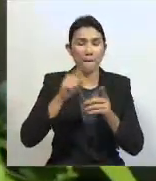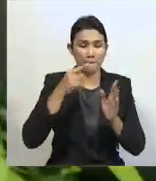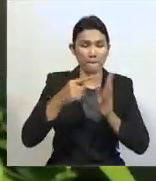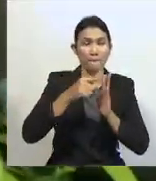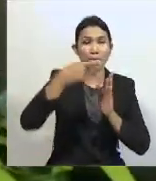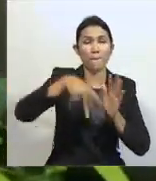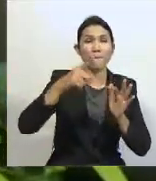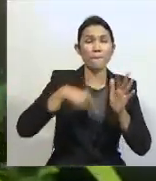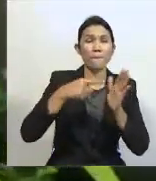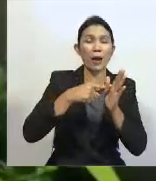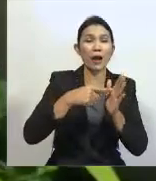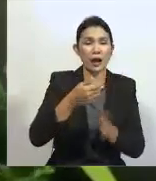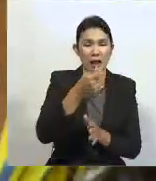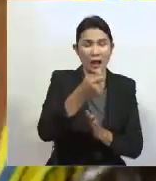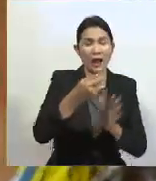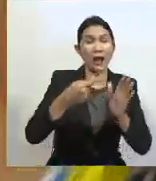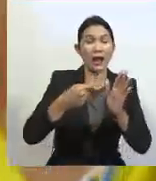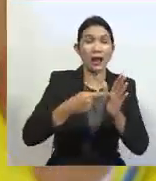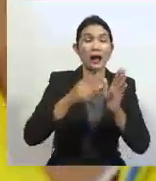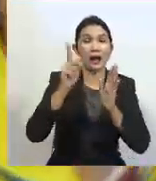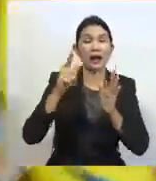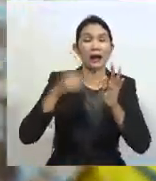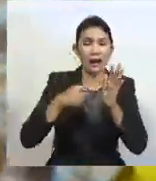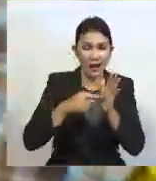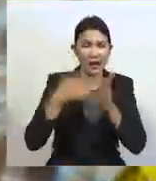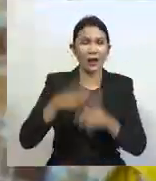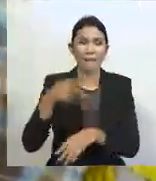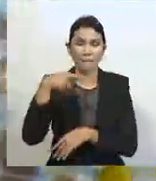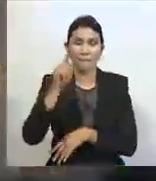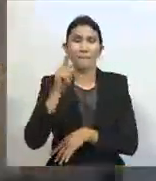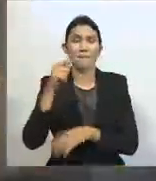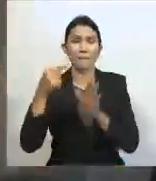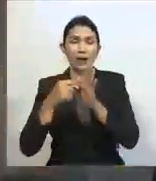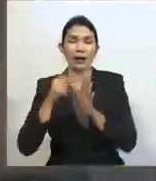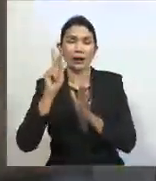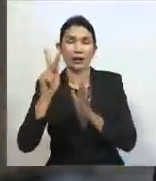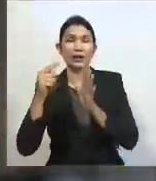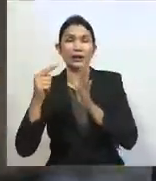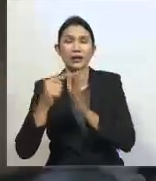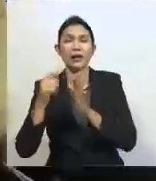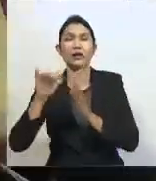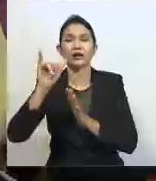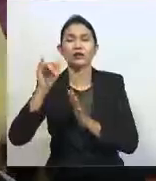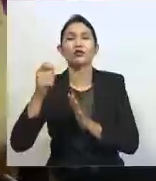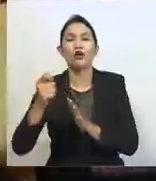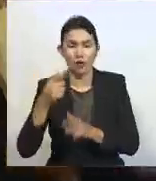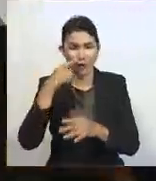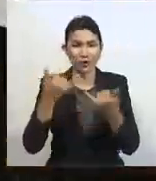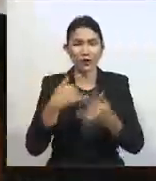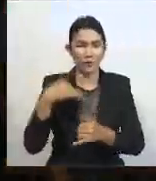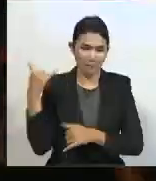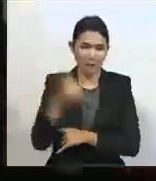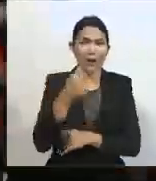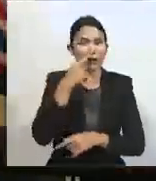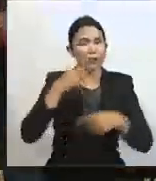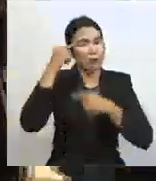แล้วก็ปากยอด้วยนะคะก็แต่งกายด้วยชุดชนเผ่ามาร่วมพิธีซึ่งก็บอกว่าวันนี้มาด้วยหัวใจที่คาดหวัง